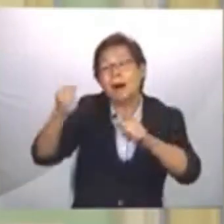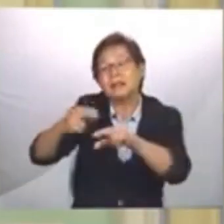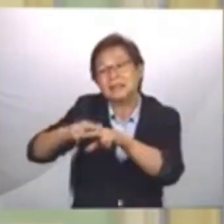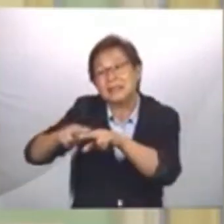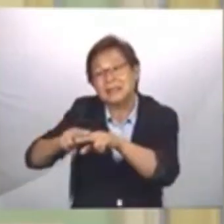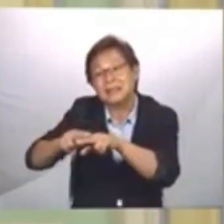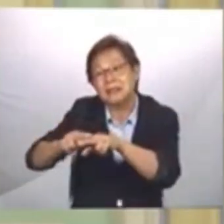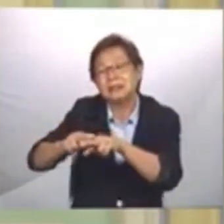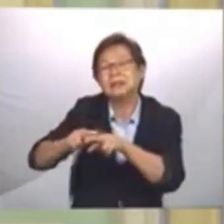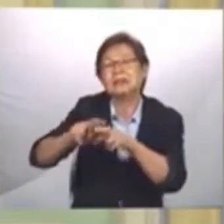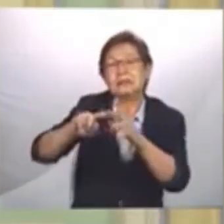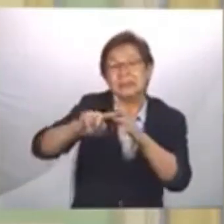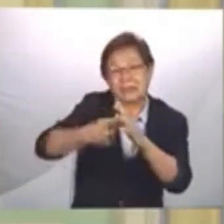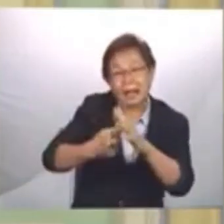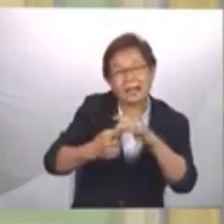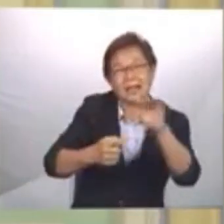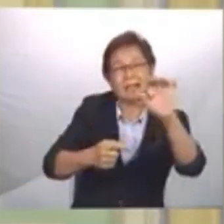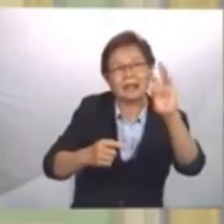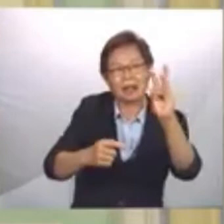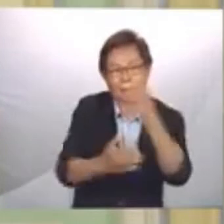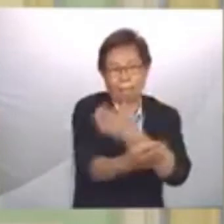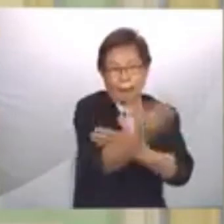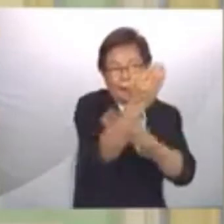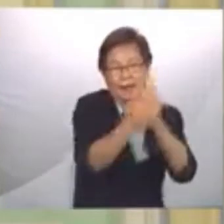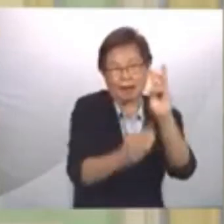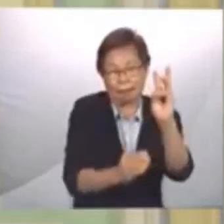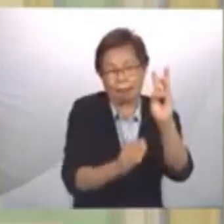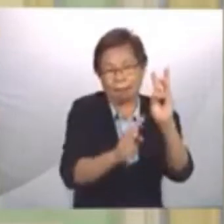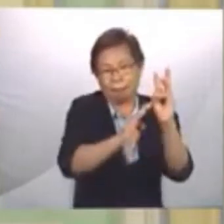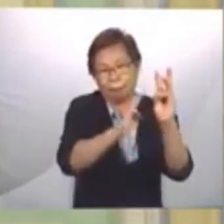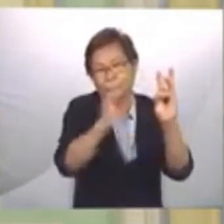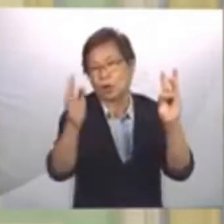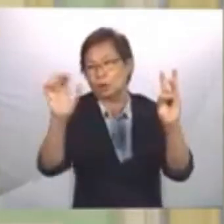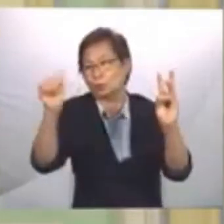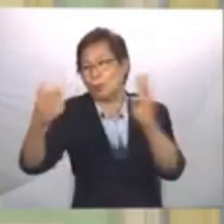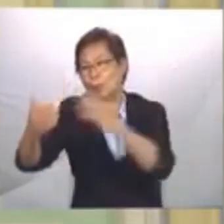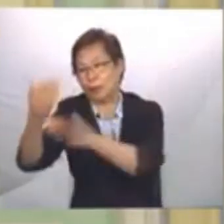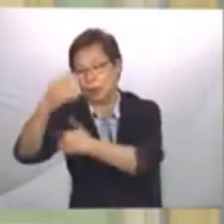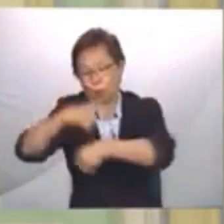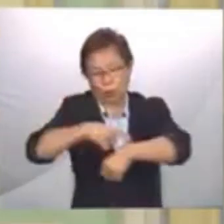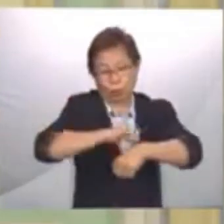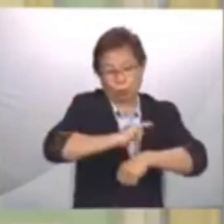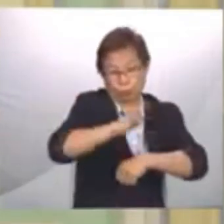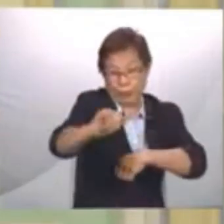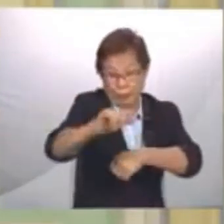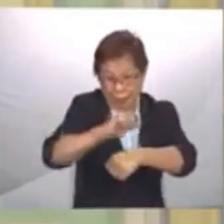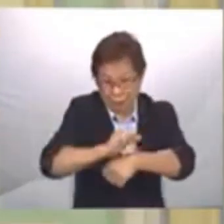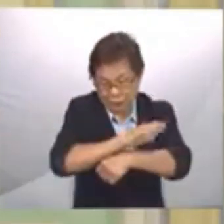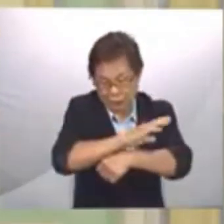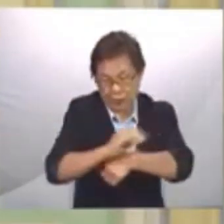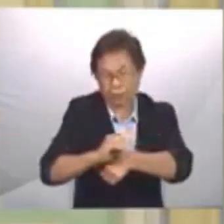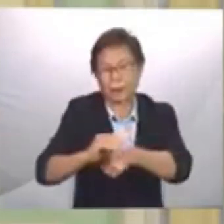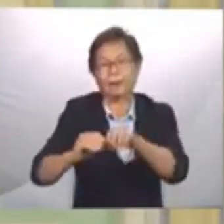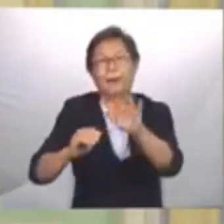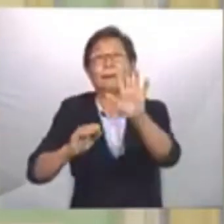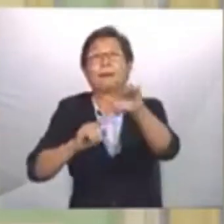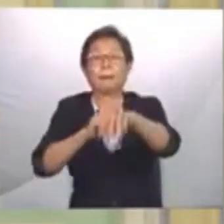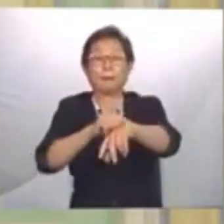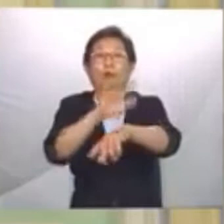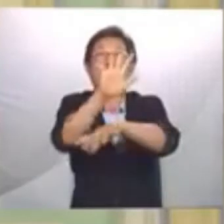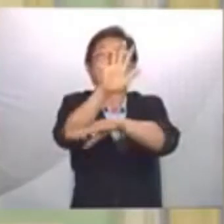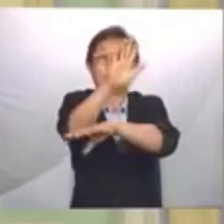daripada 6 pagi hingga 10 pagi, iaitu waktu untuk pergi bekerja, dan juga daripada 5 petang